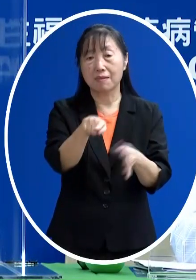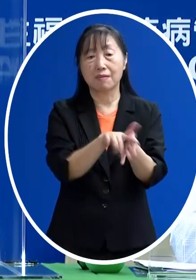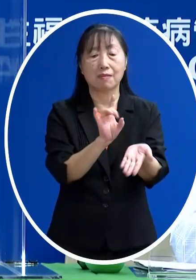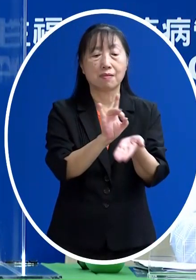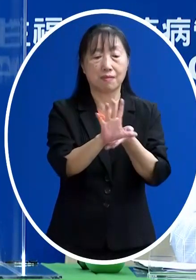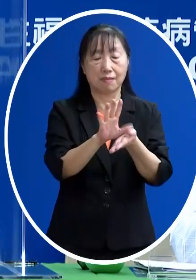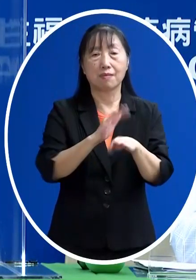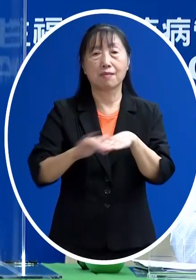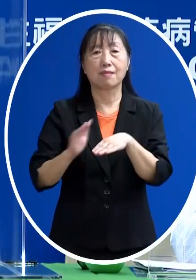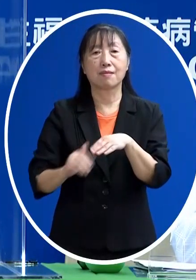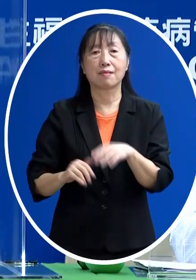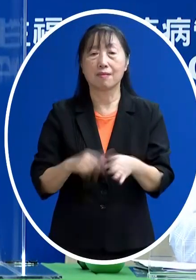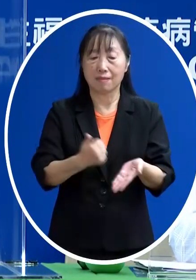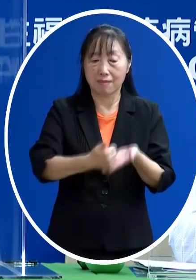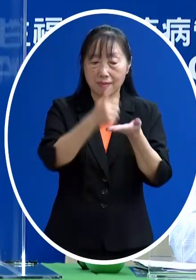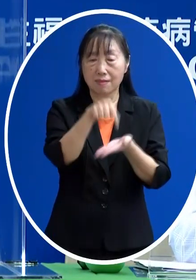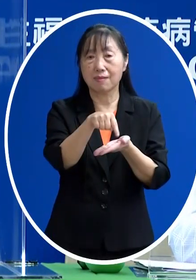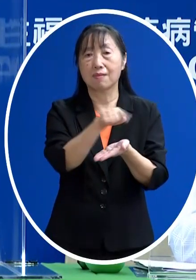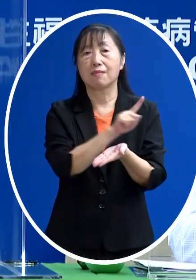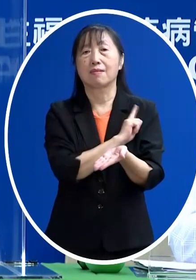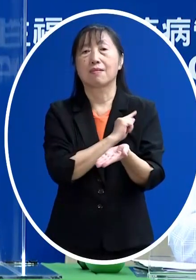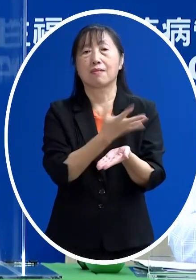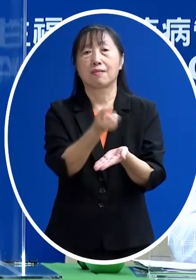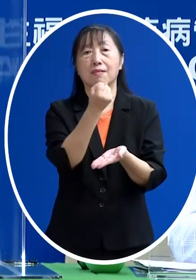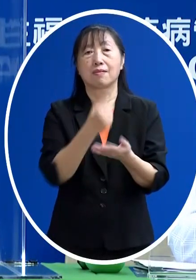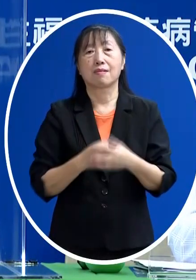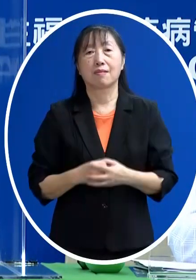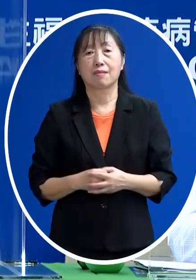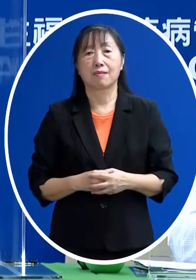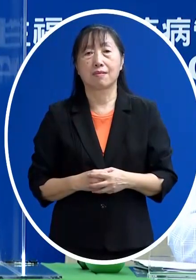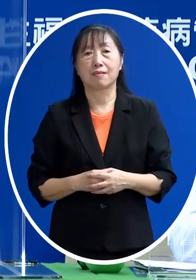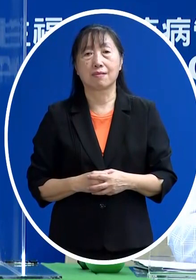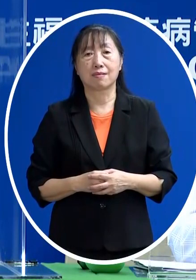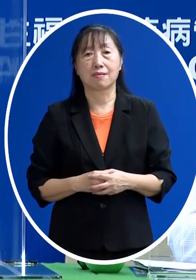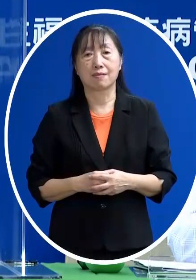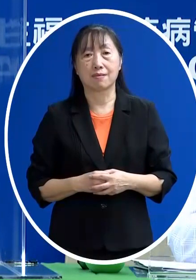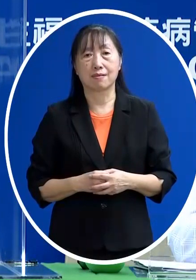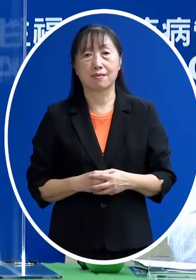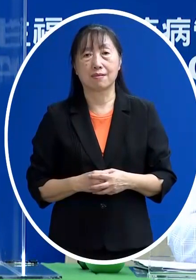掉。好，那尊重个人的意愿。